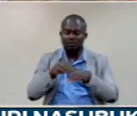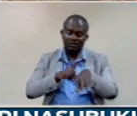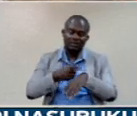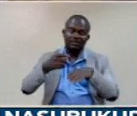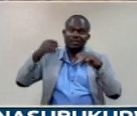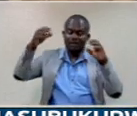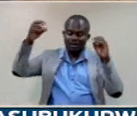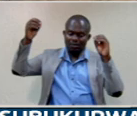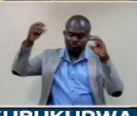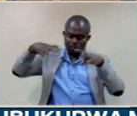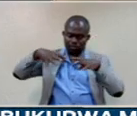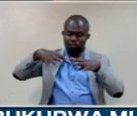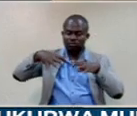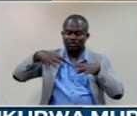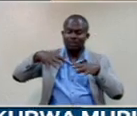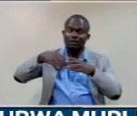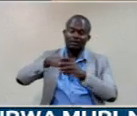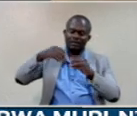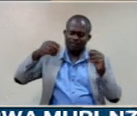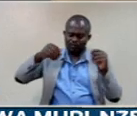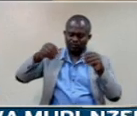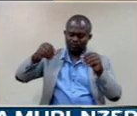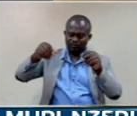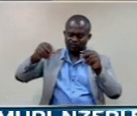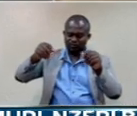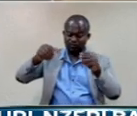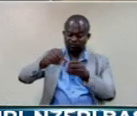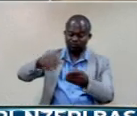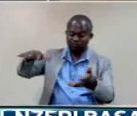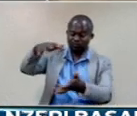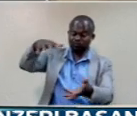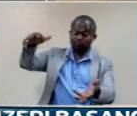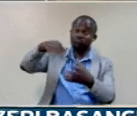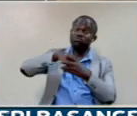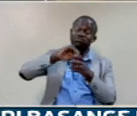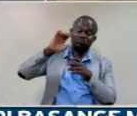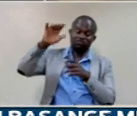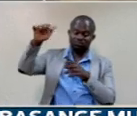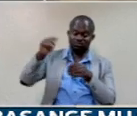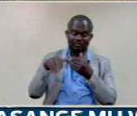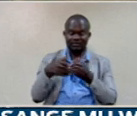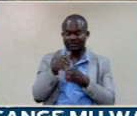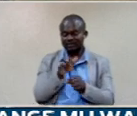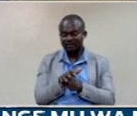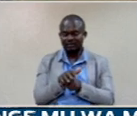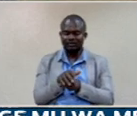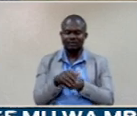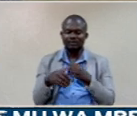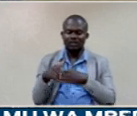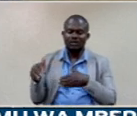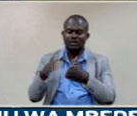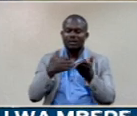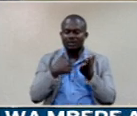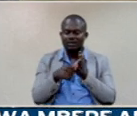cy'izuba ubungubu impeshyi ivumbi rimeze nabi rirazamuka rikanarenga n'ikibuga cy'indege hejuru. Umuhanda